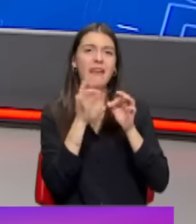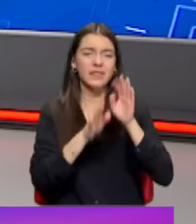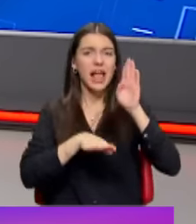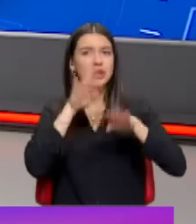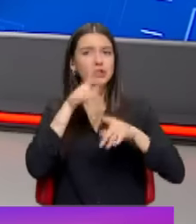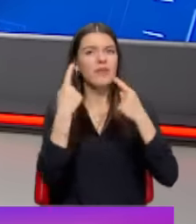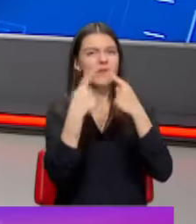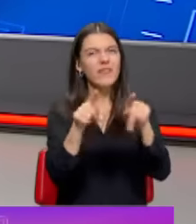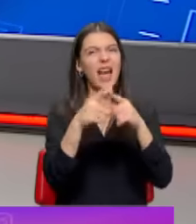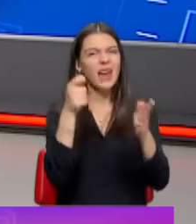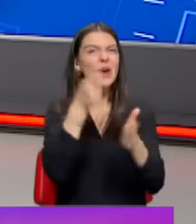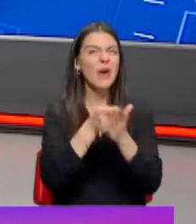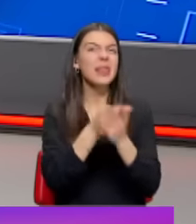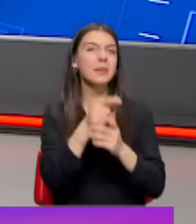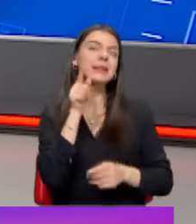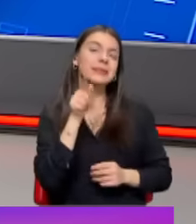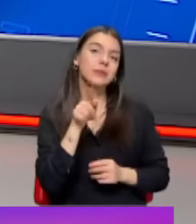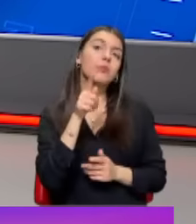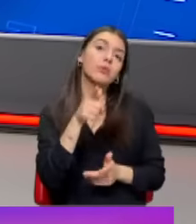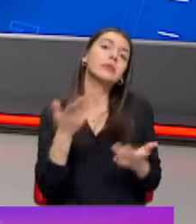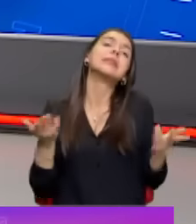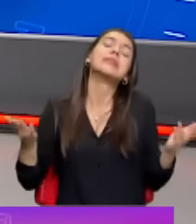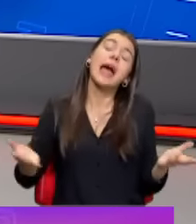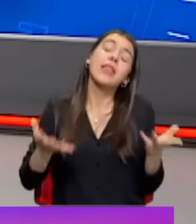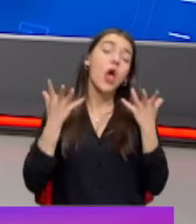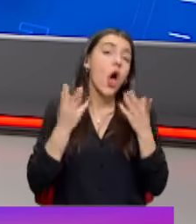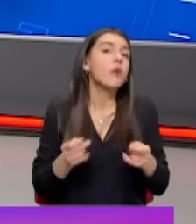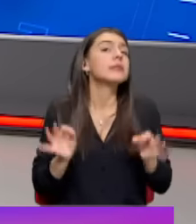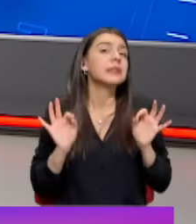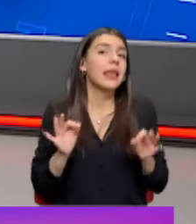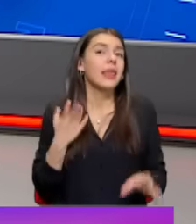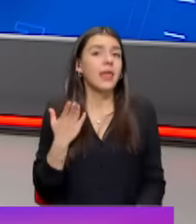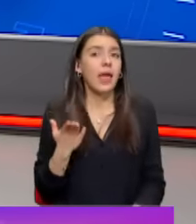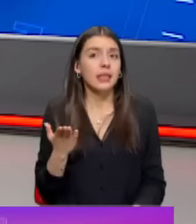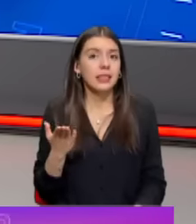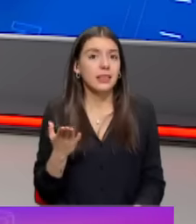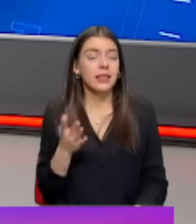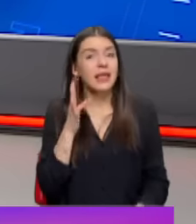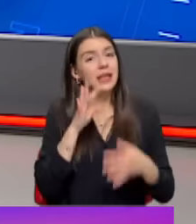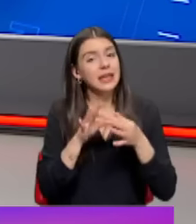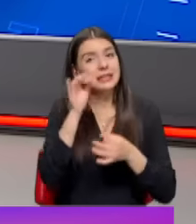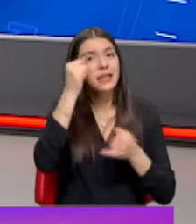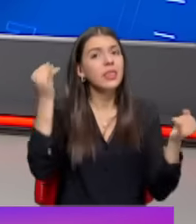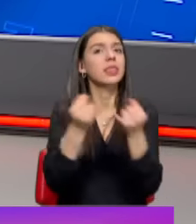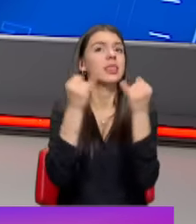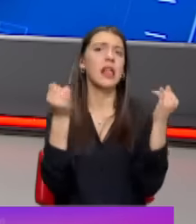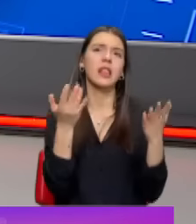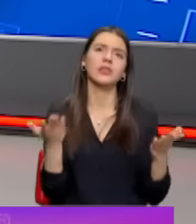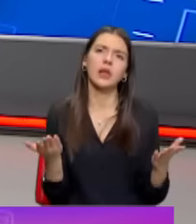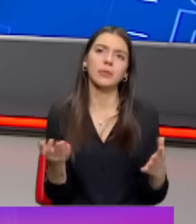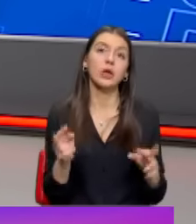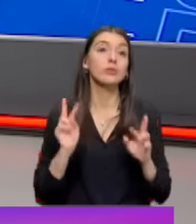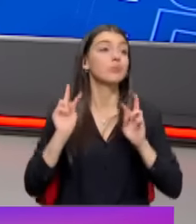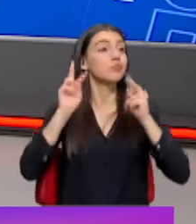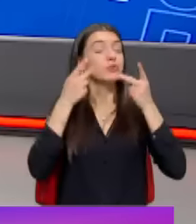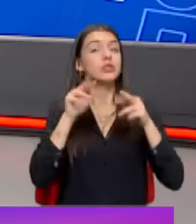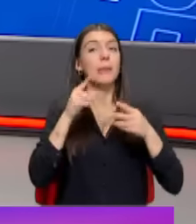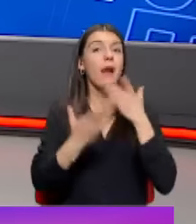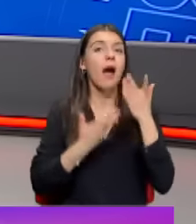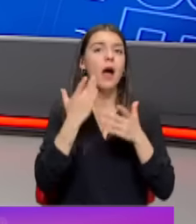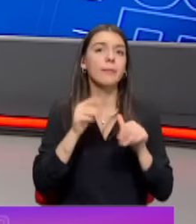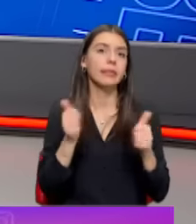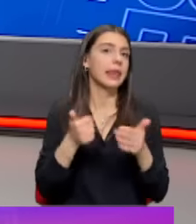farkıyla alakalı. Ama bu zaten olması gereken, yani insanlarla dalga geçer gibi, müjdeymiş gibi aktarmanın